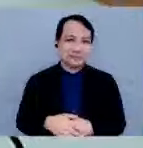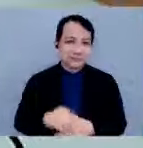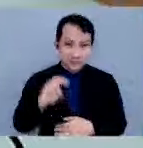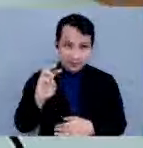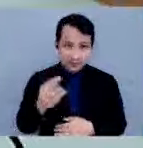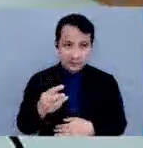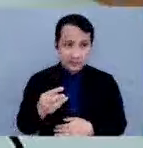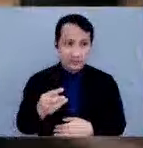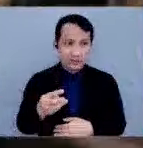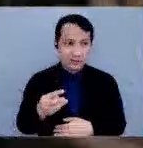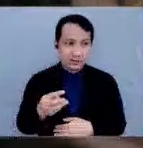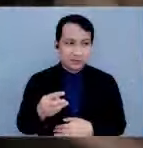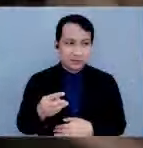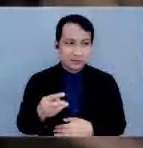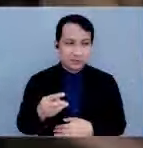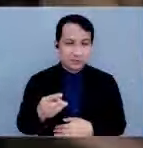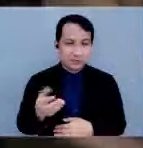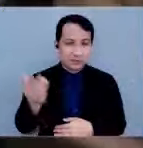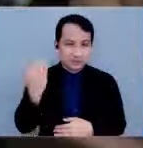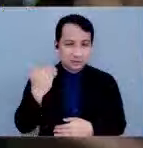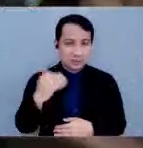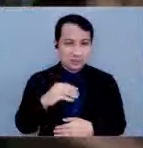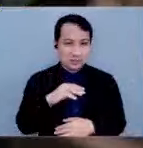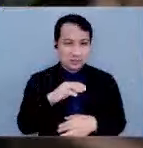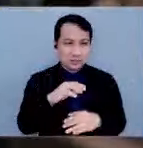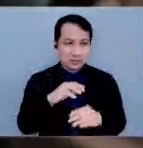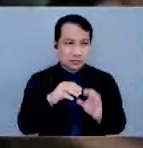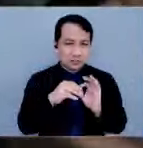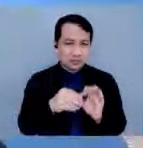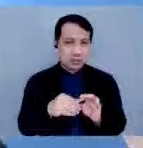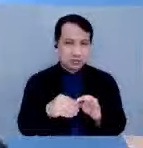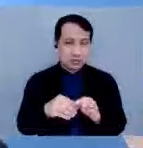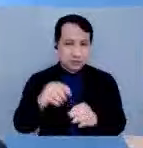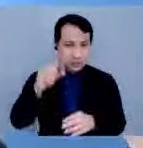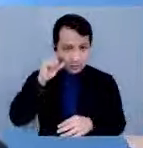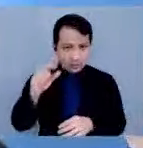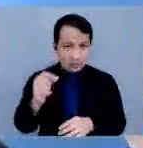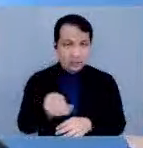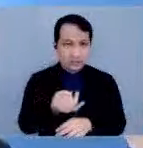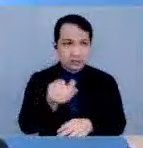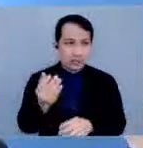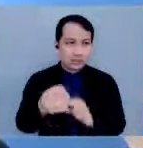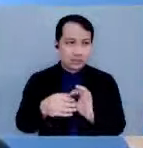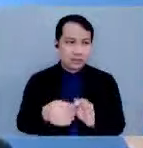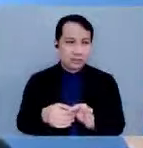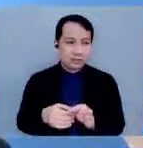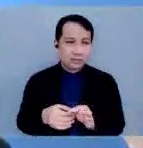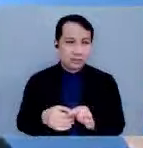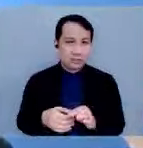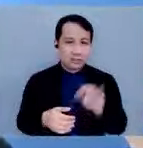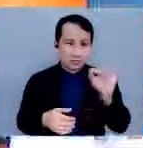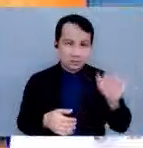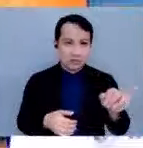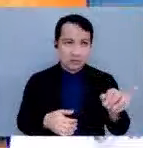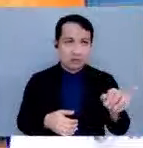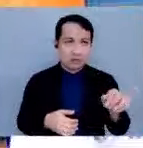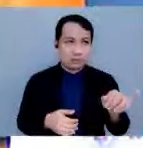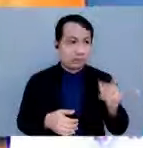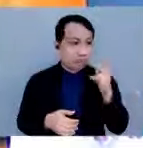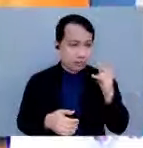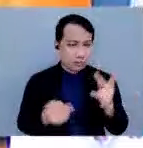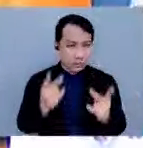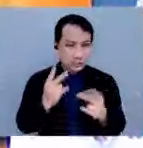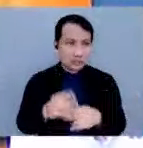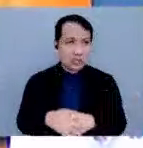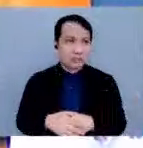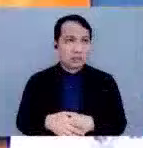ng komite ng Kamara ng i-cite in contempt si Quiboloy dahil sa ilang beses nitong hindi pagsipot sa kanilang imbitasyon. Kaugnay ito